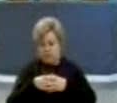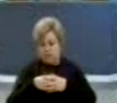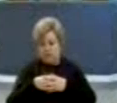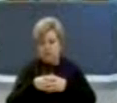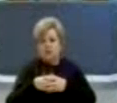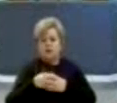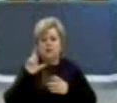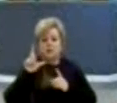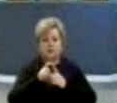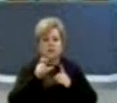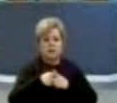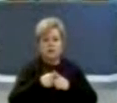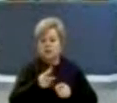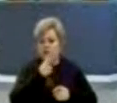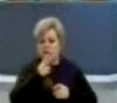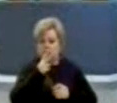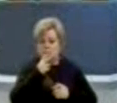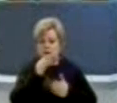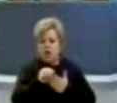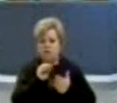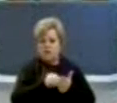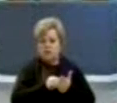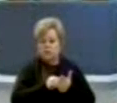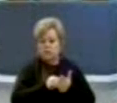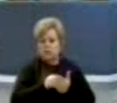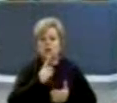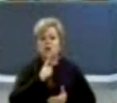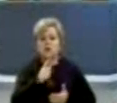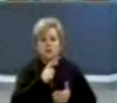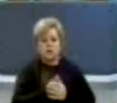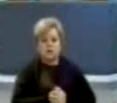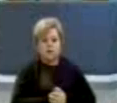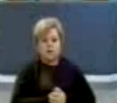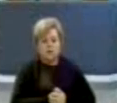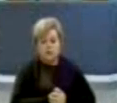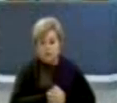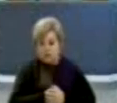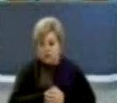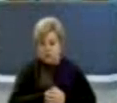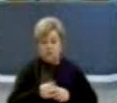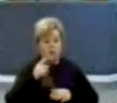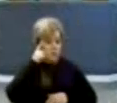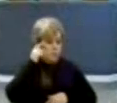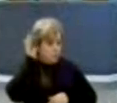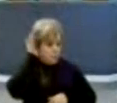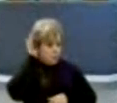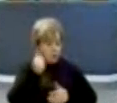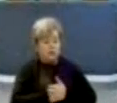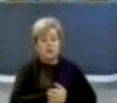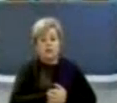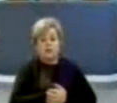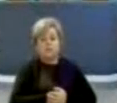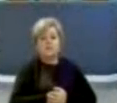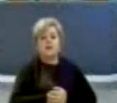Demokratike të Kosovës, të cilët kërkojnë afatizimin e dialogut. Po sa kryeministri ishi PDK-s, LDK-ja kërkon të afatizim. Tash që kryeministri